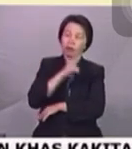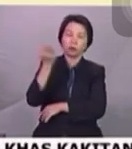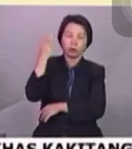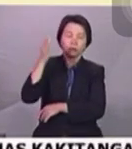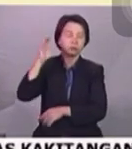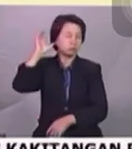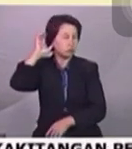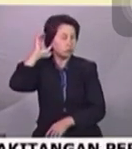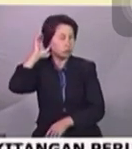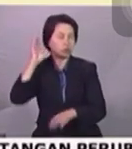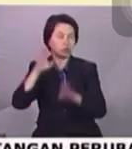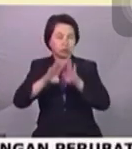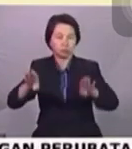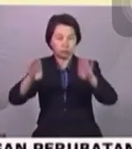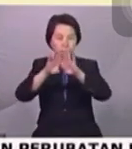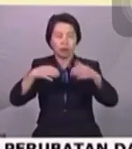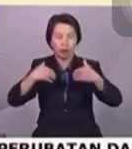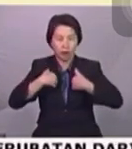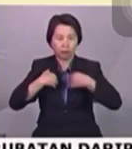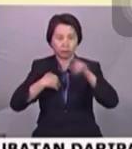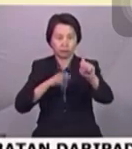berita bahawa terdapat